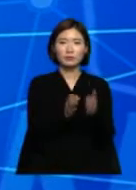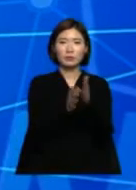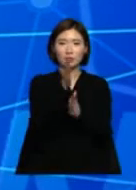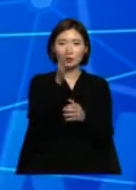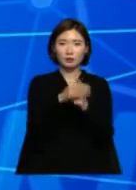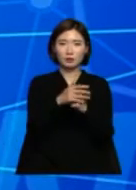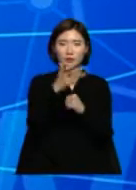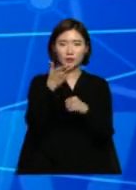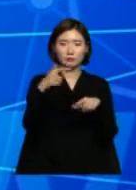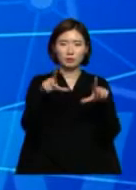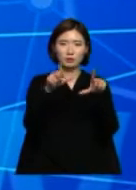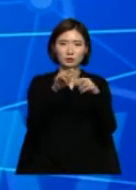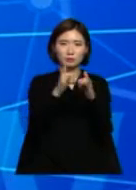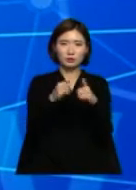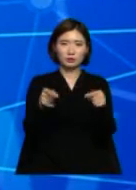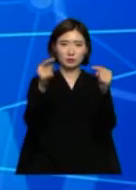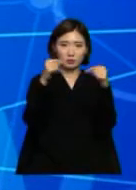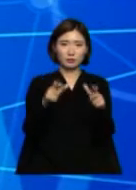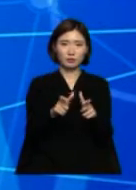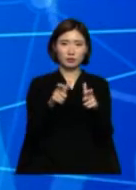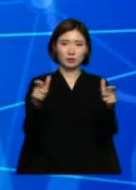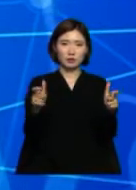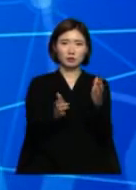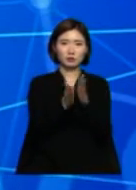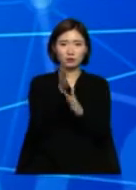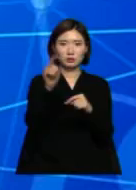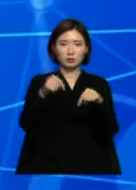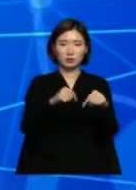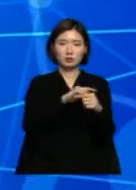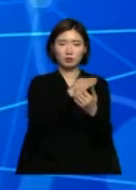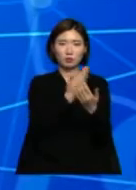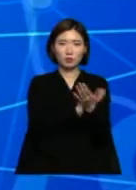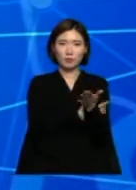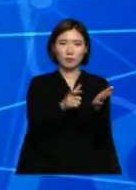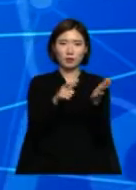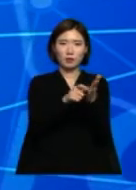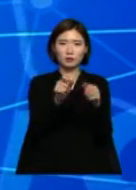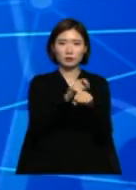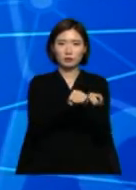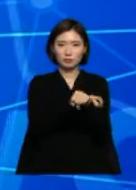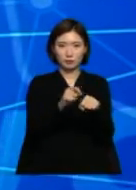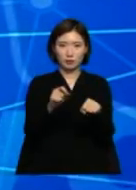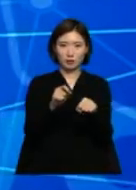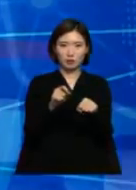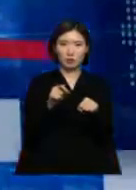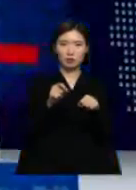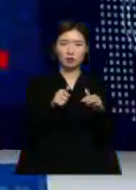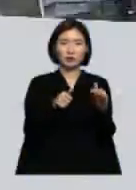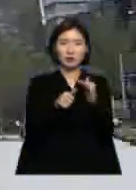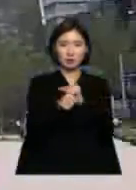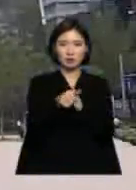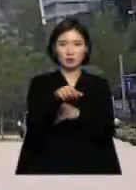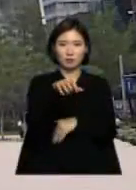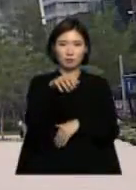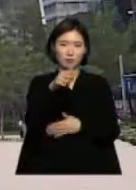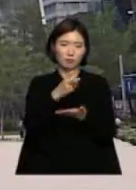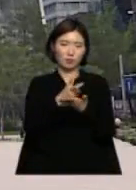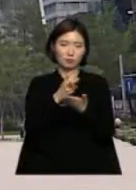서울시는 지난 18일 시민 참여 확대와 시의 자치권을 명시한 서울특별시 자치헌장 조례를 재정